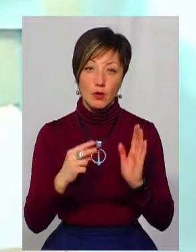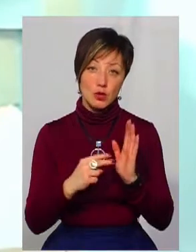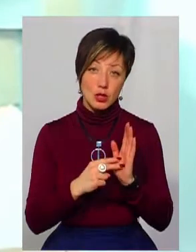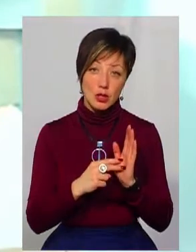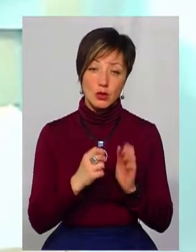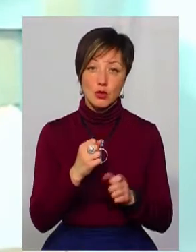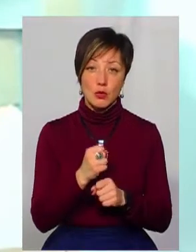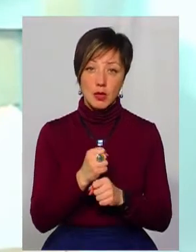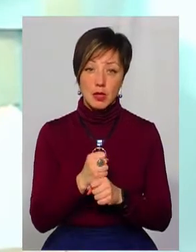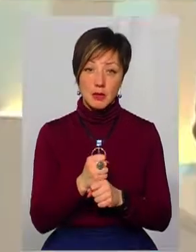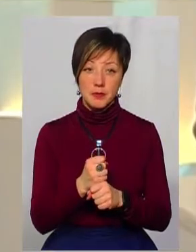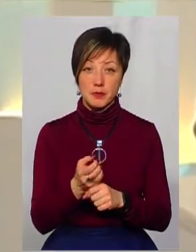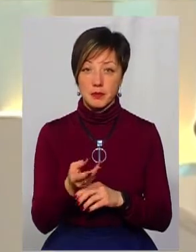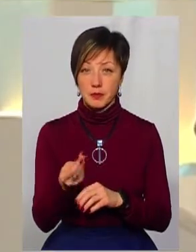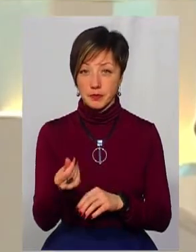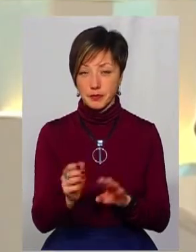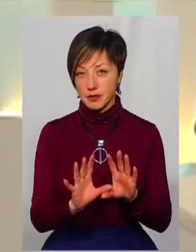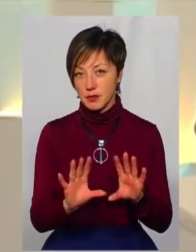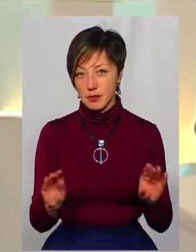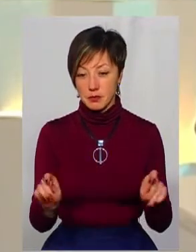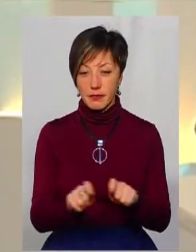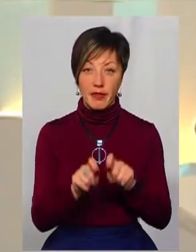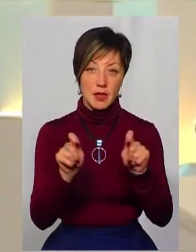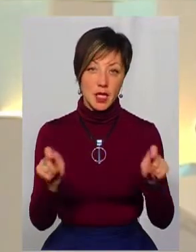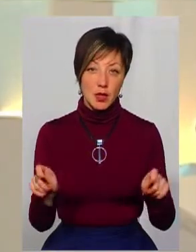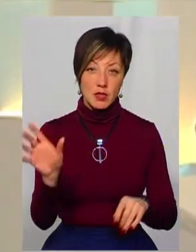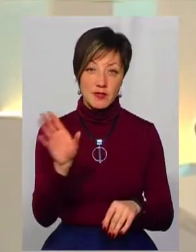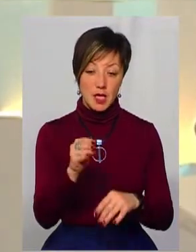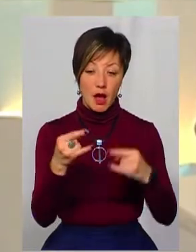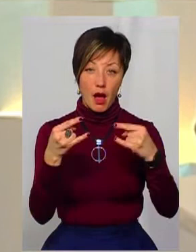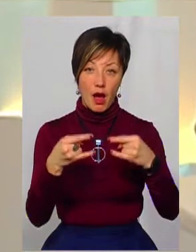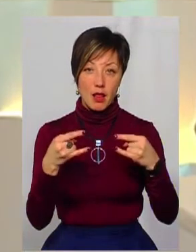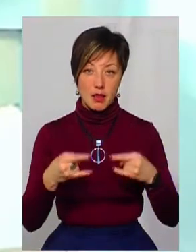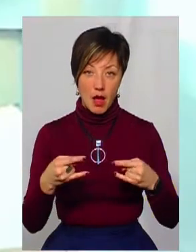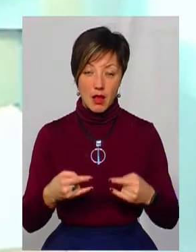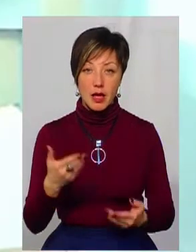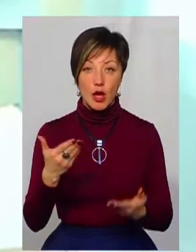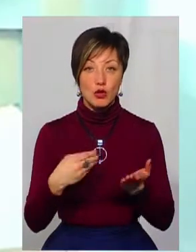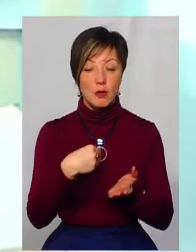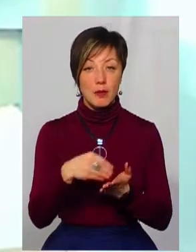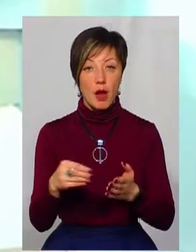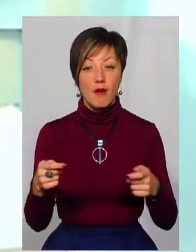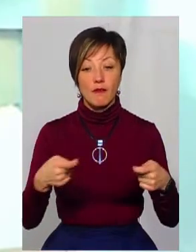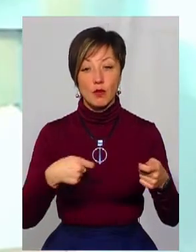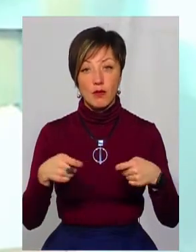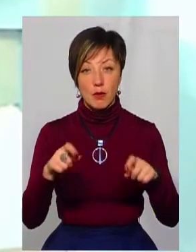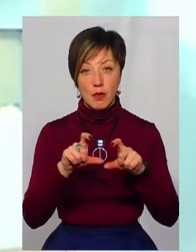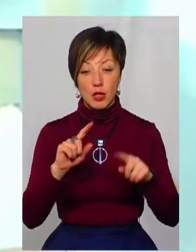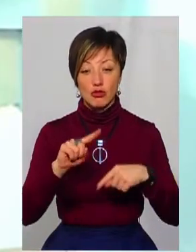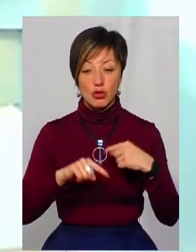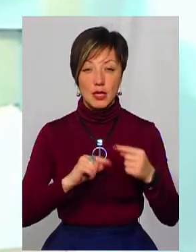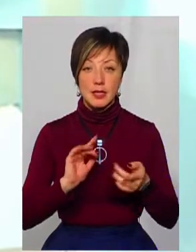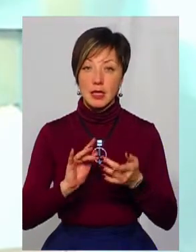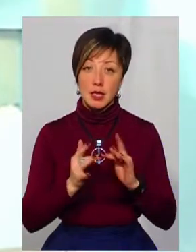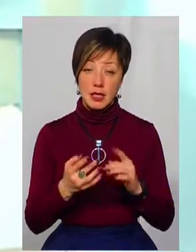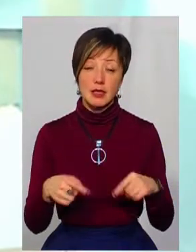включити, зробити поплату. І всі розкодуються, всі канали. Так, якщо він придбає його в торгівельній мережі або замовить через